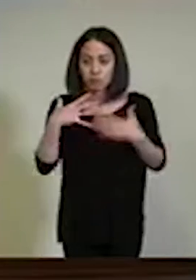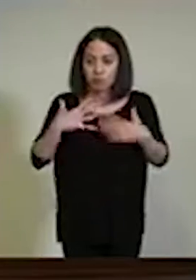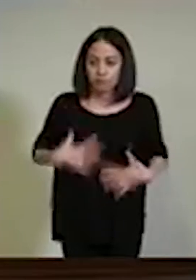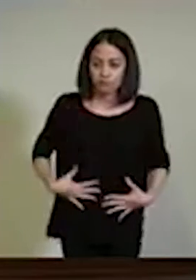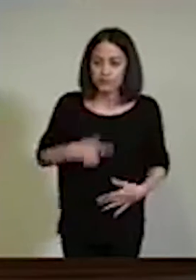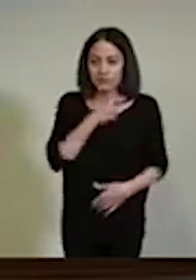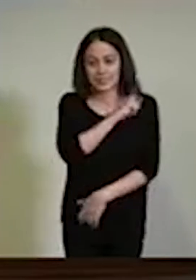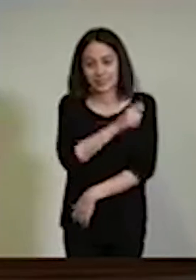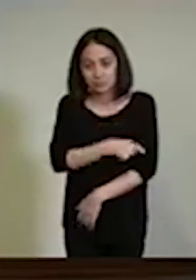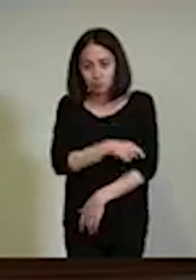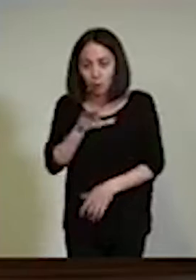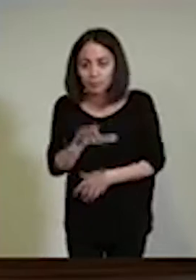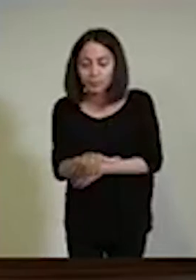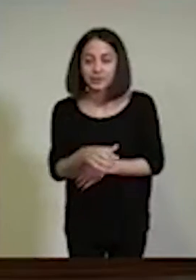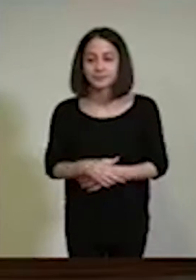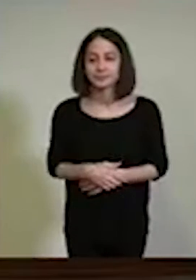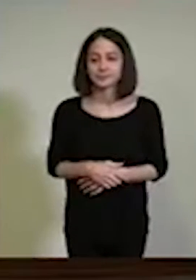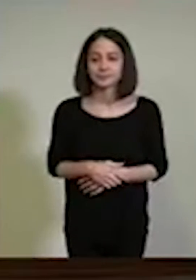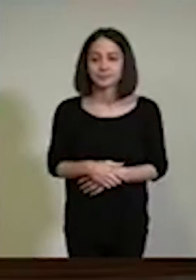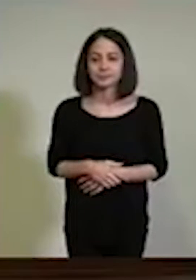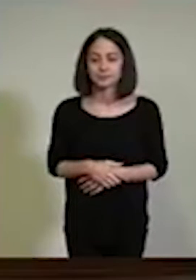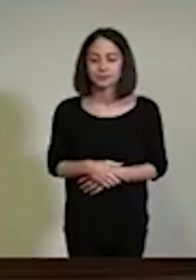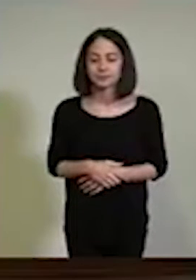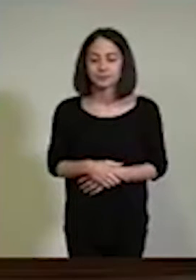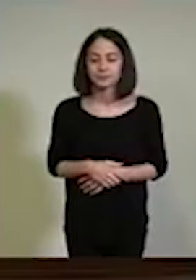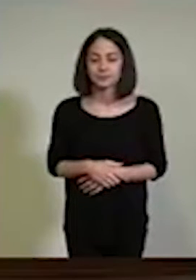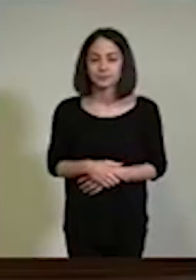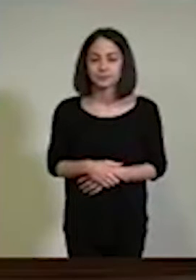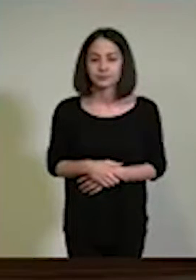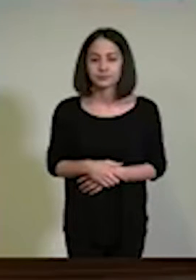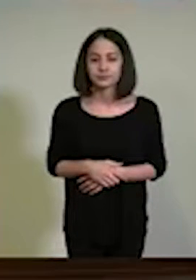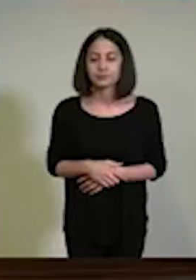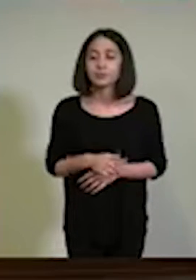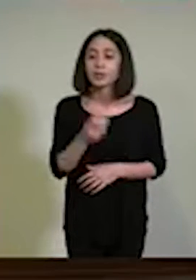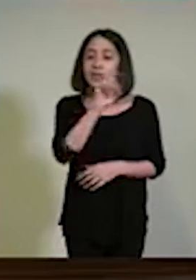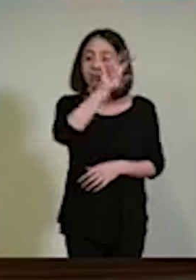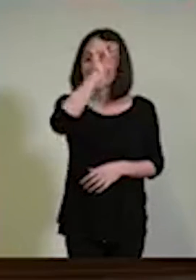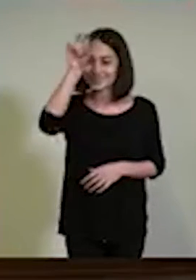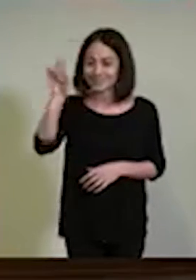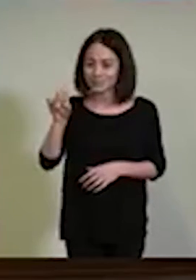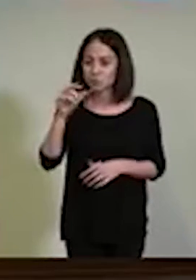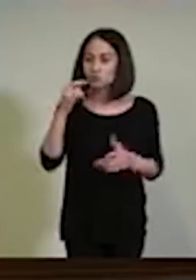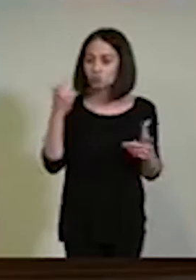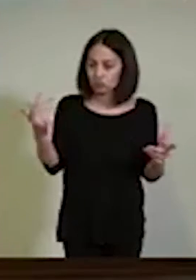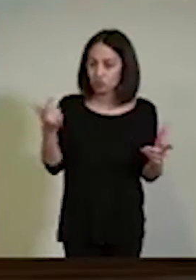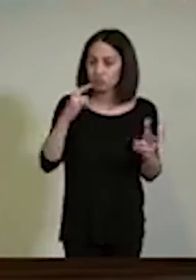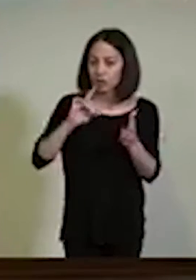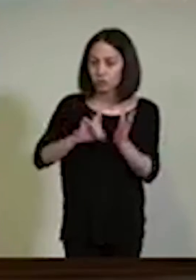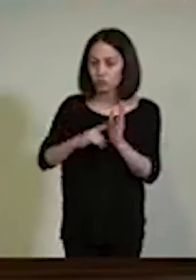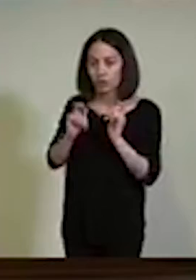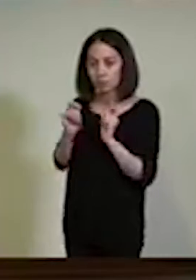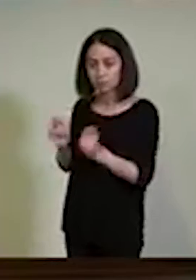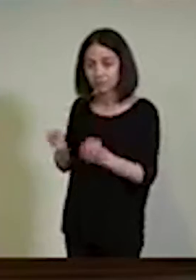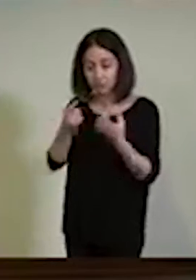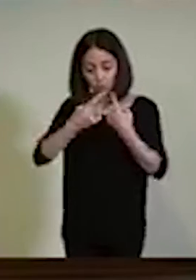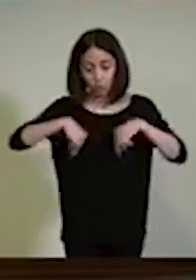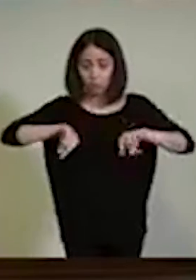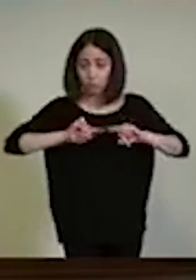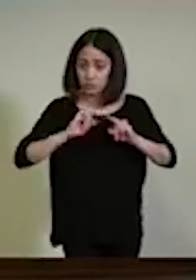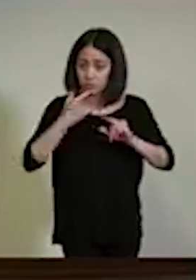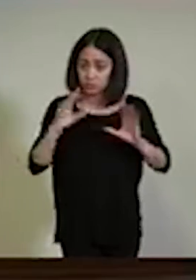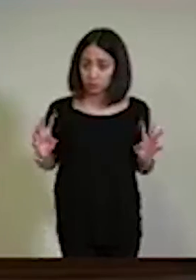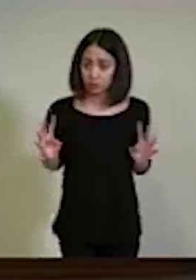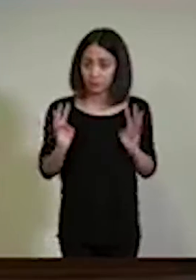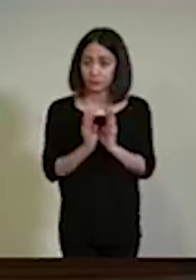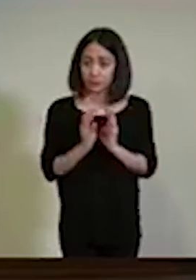Les conditions d'attribution pour ce séjour, il y a une commission qui s'est réunie avec différents critères qui sont